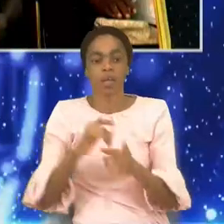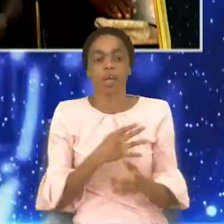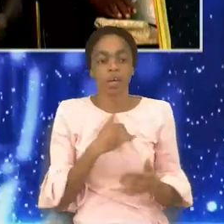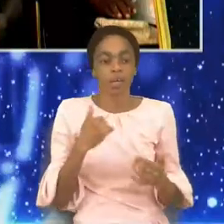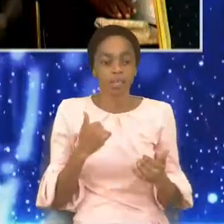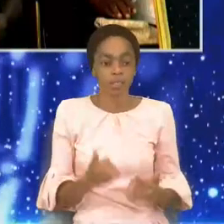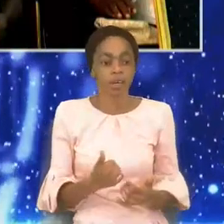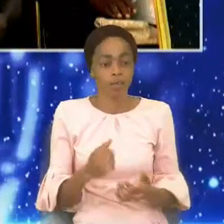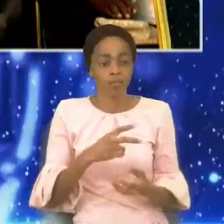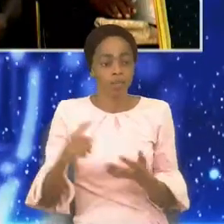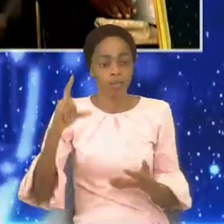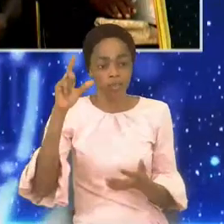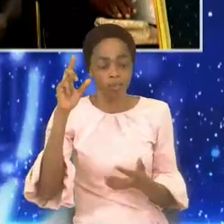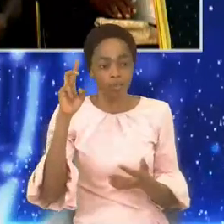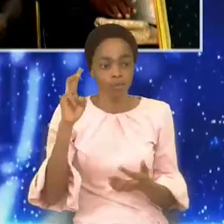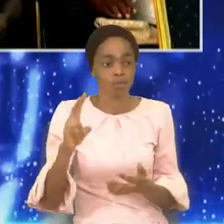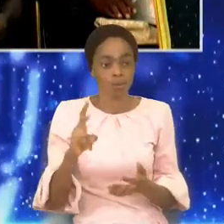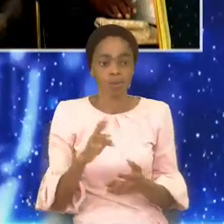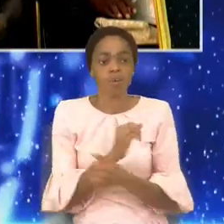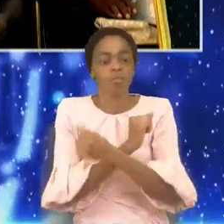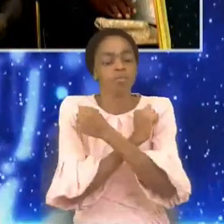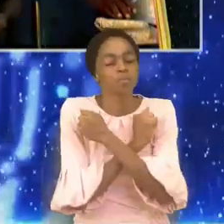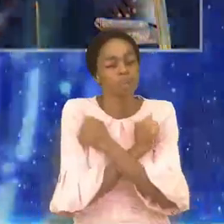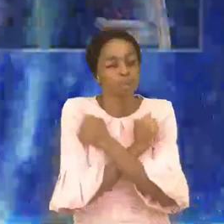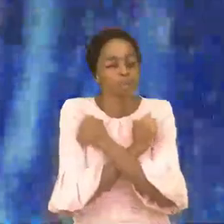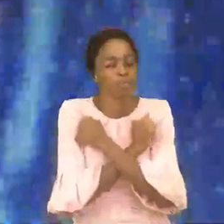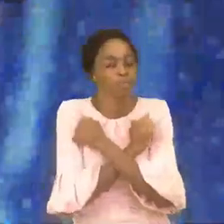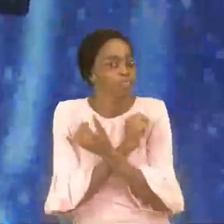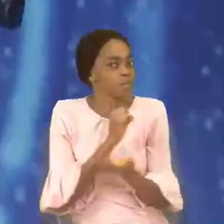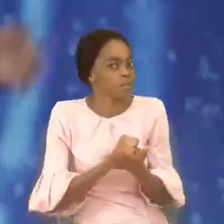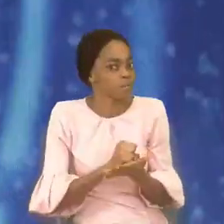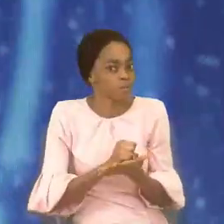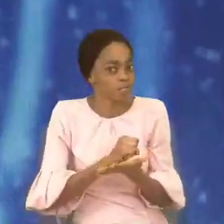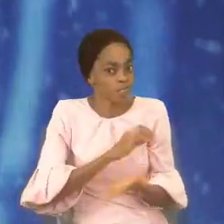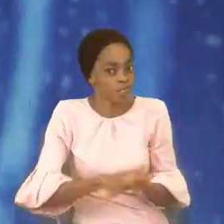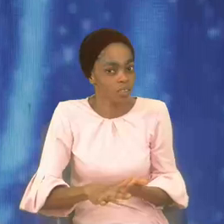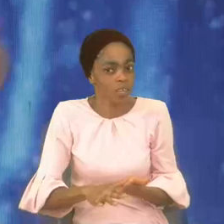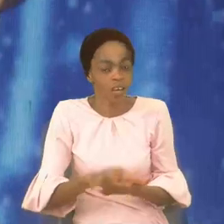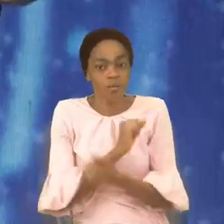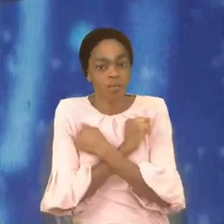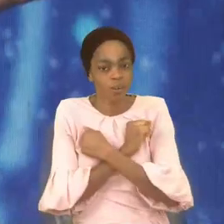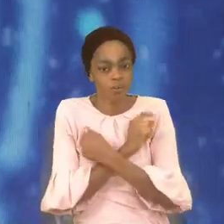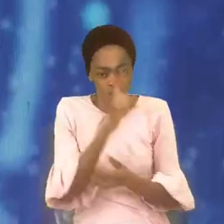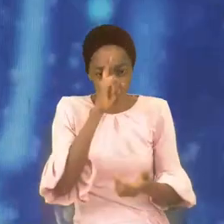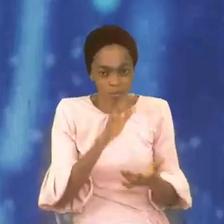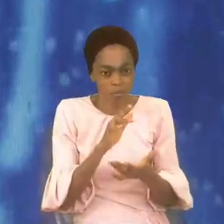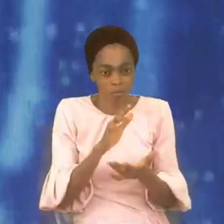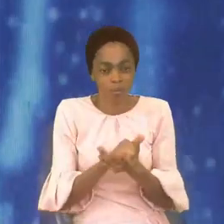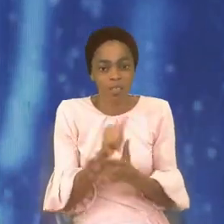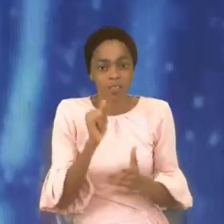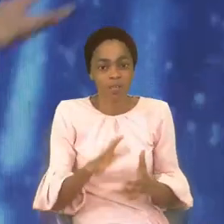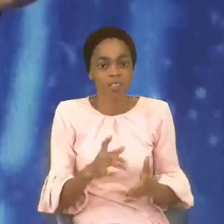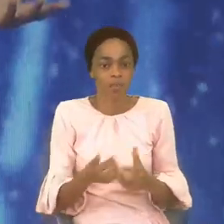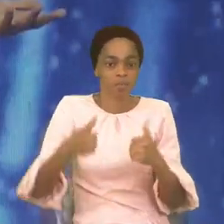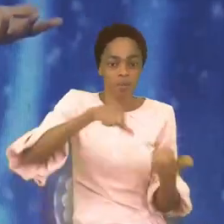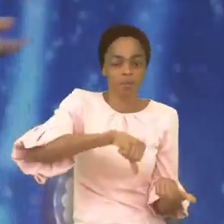Bien-aimés, sauvés, bien-aimés, sanctifiés, bien-aimés, baptisés et remplis du